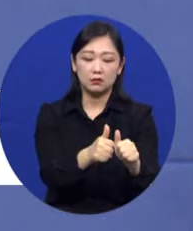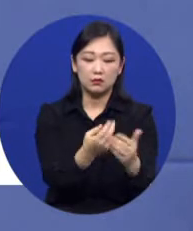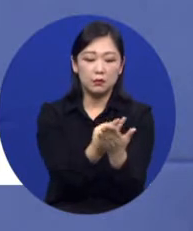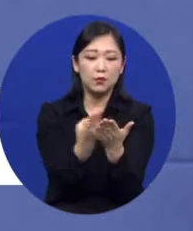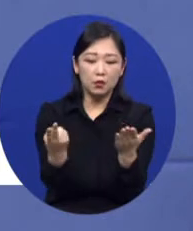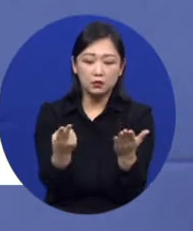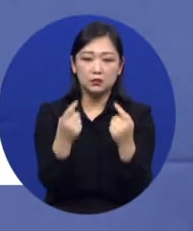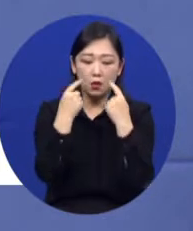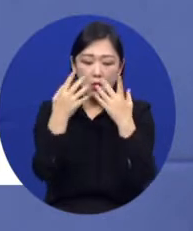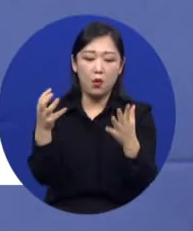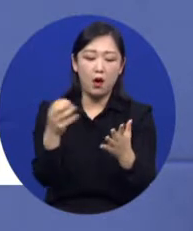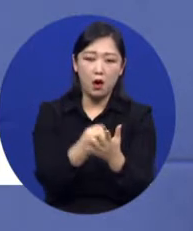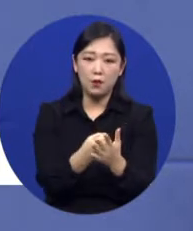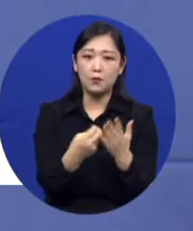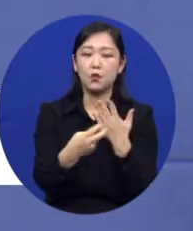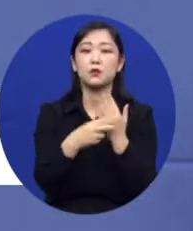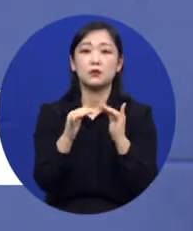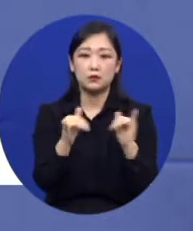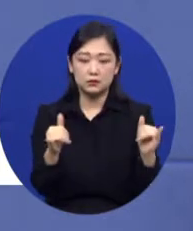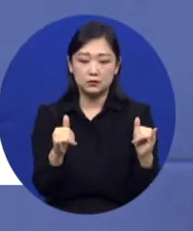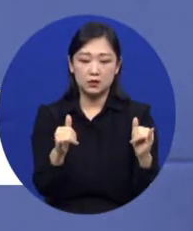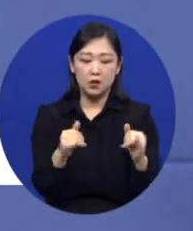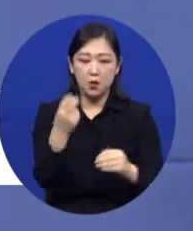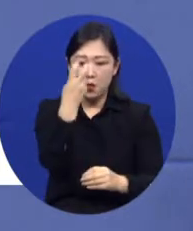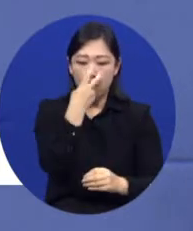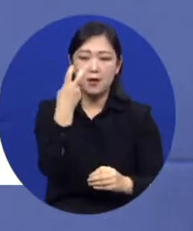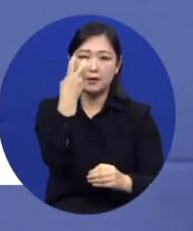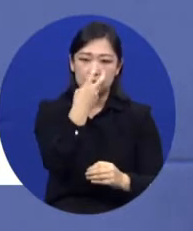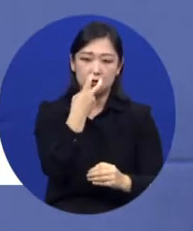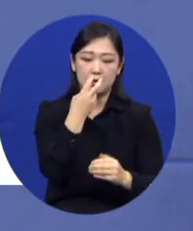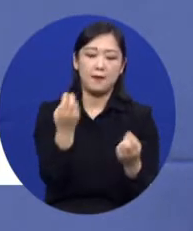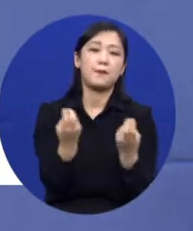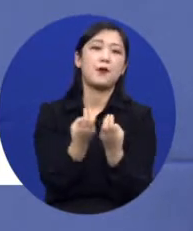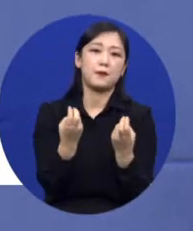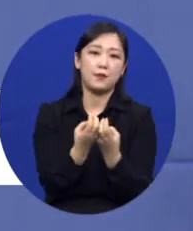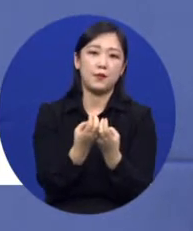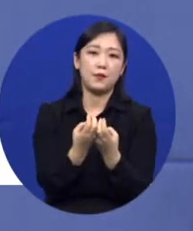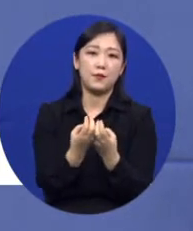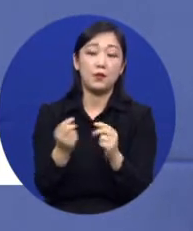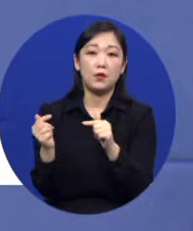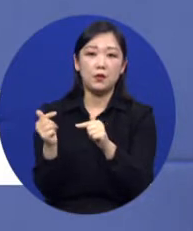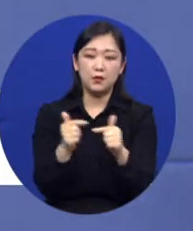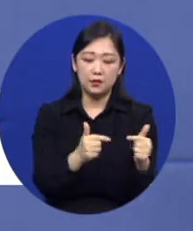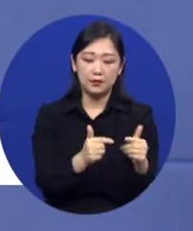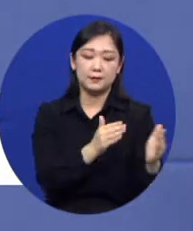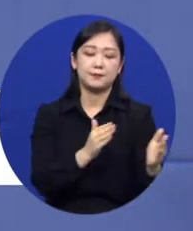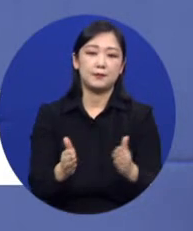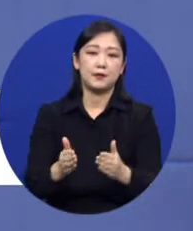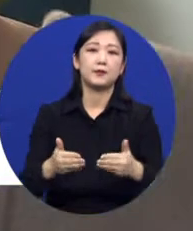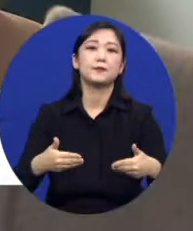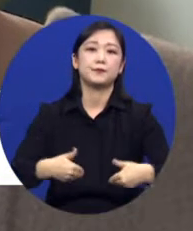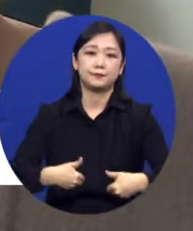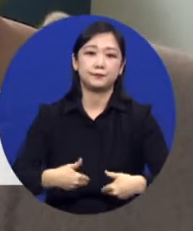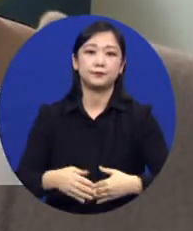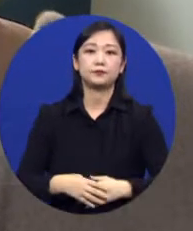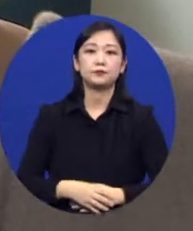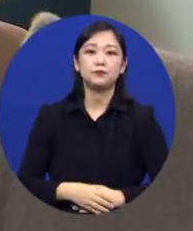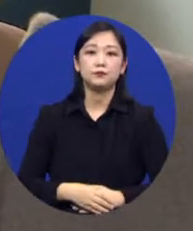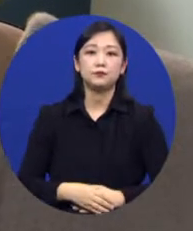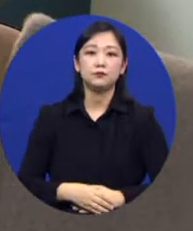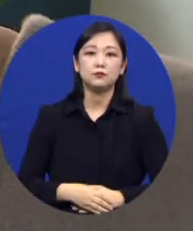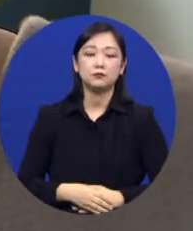확보와 의료 일로 확보 그리고 관리 확보 관리 방안 같은 것들을 마련해놓고 있습니다